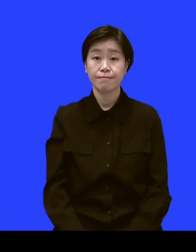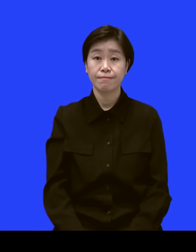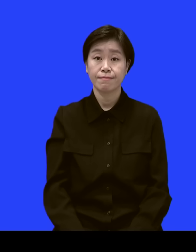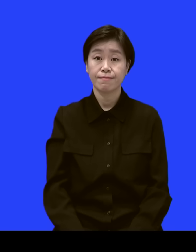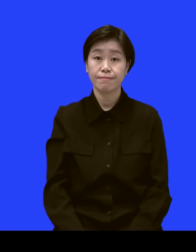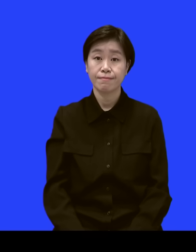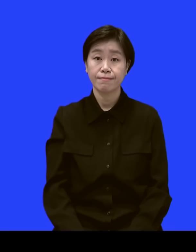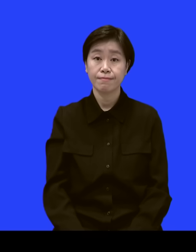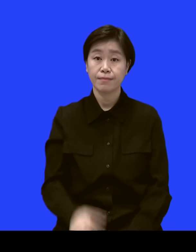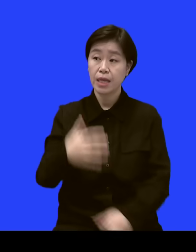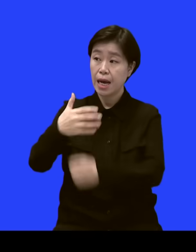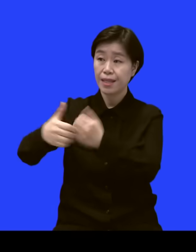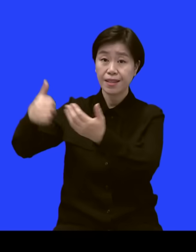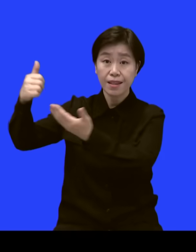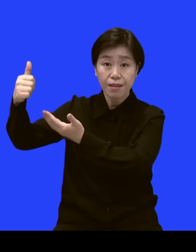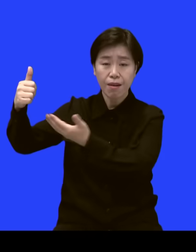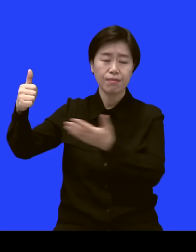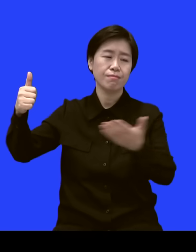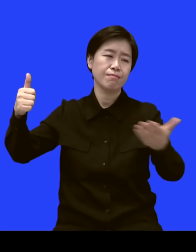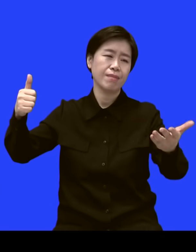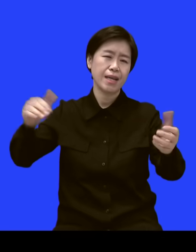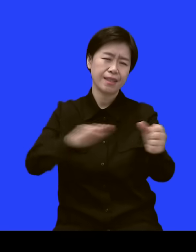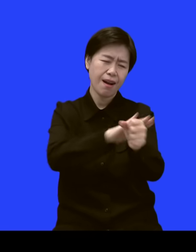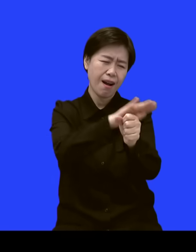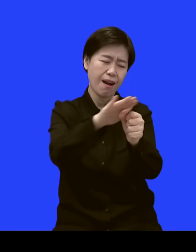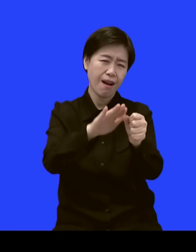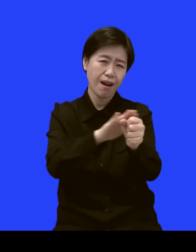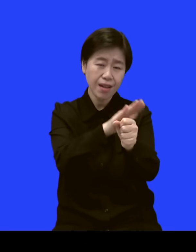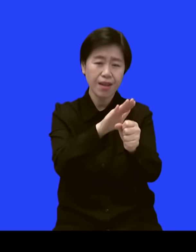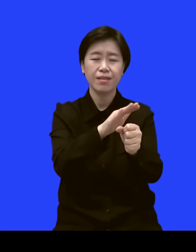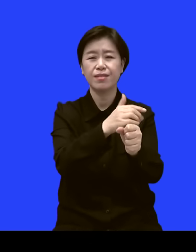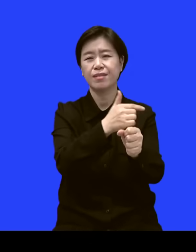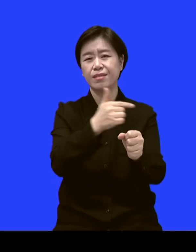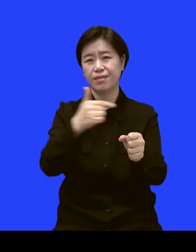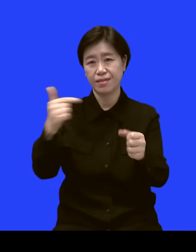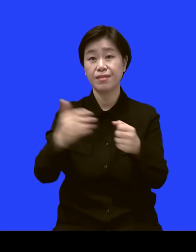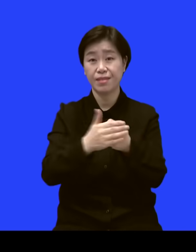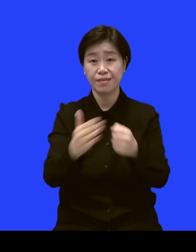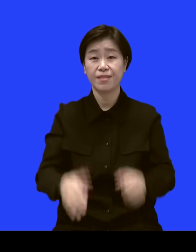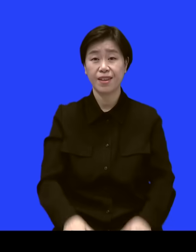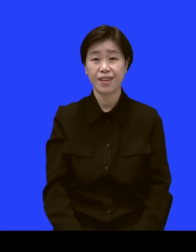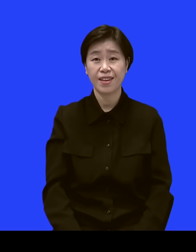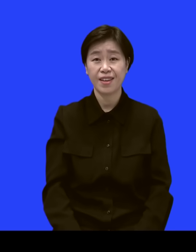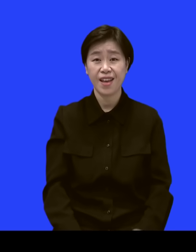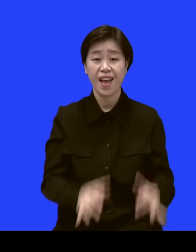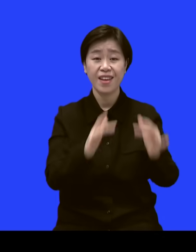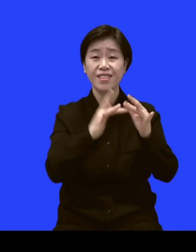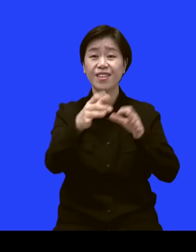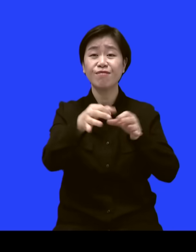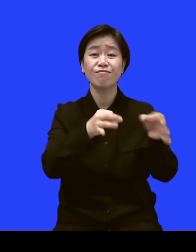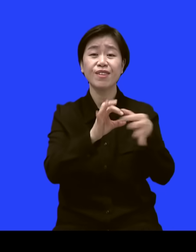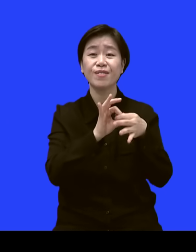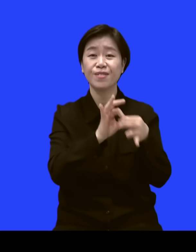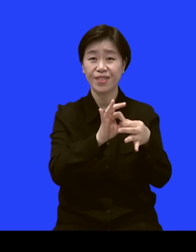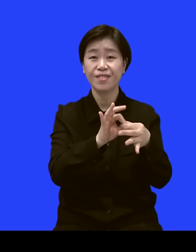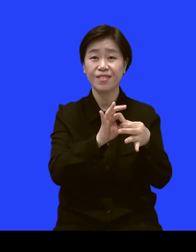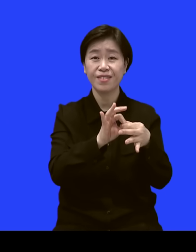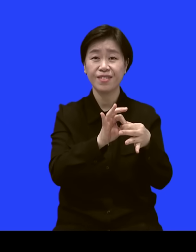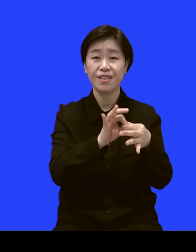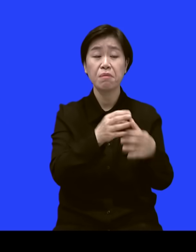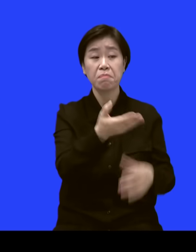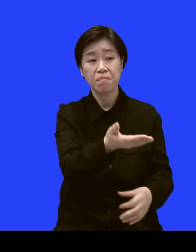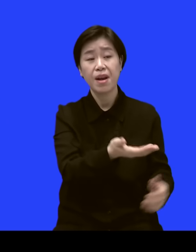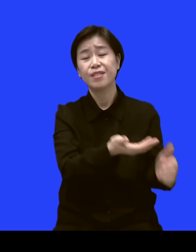하나님께서 이렇게 성도님을 얼마나 사랑하시고 또 얼마나 안타까우셨으면 당근마켓을 통해서 예. 이렇게